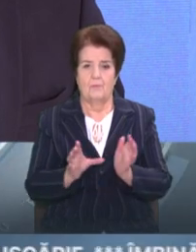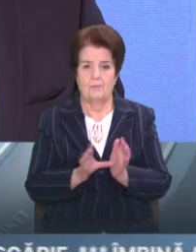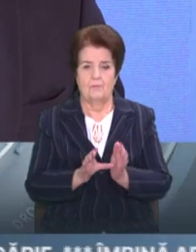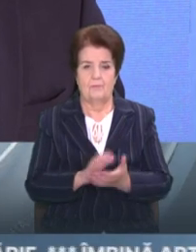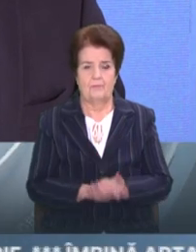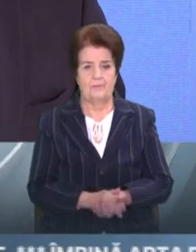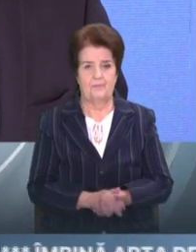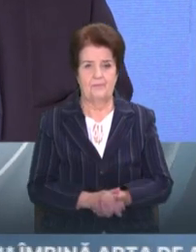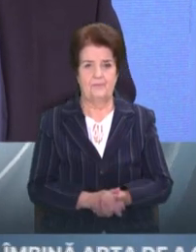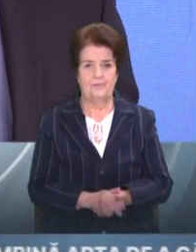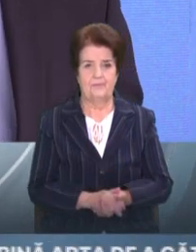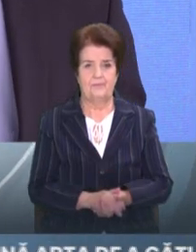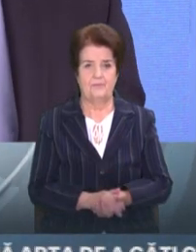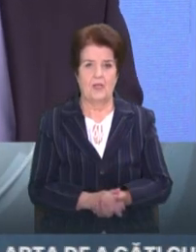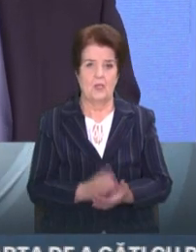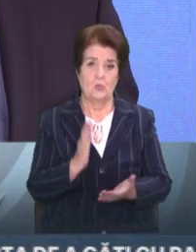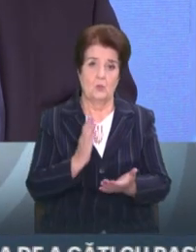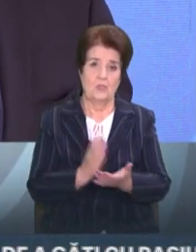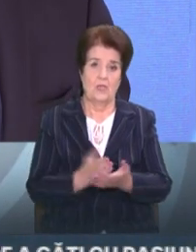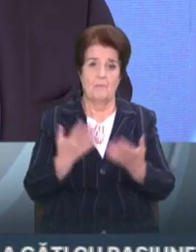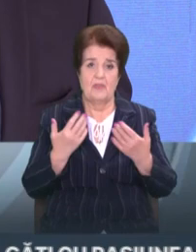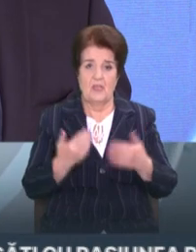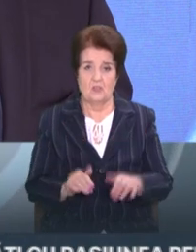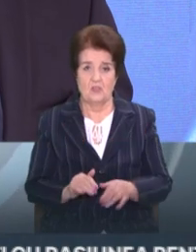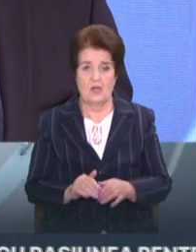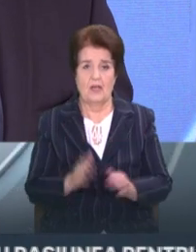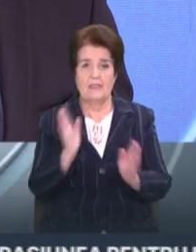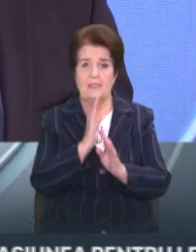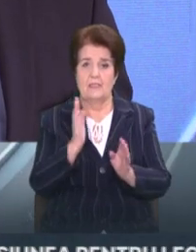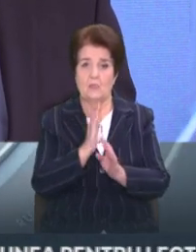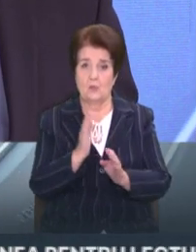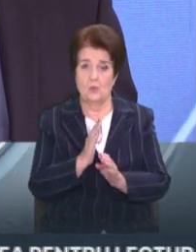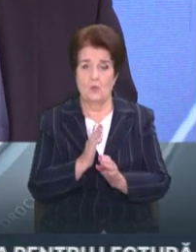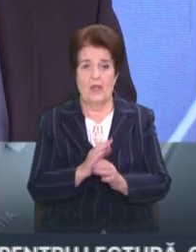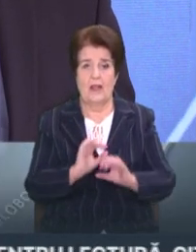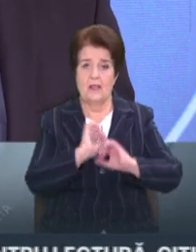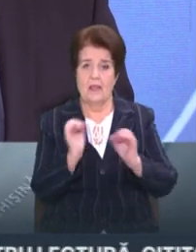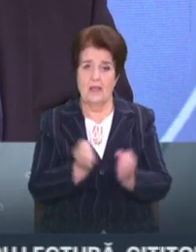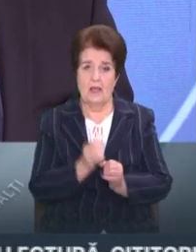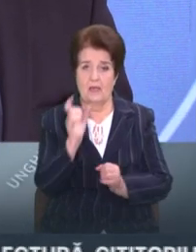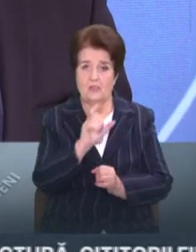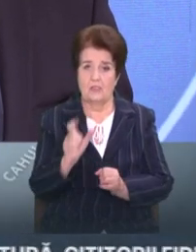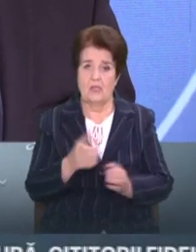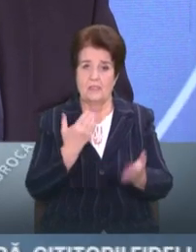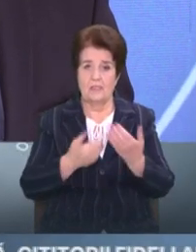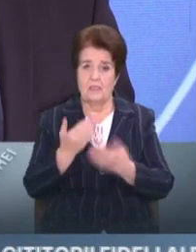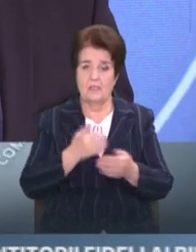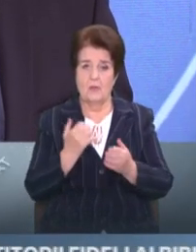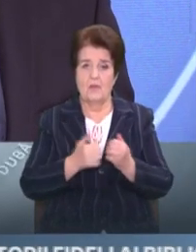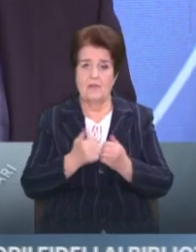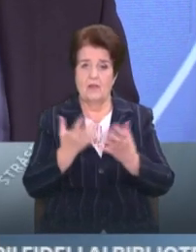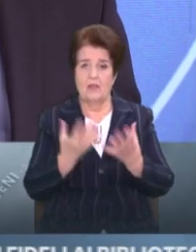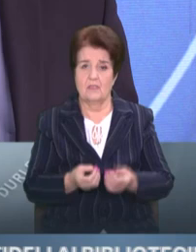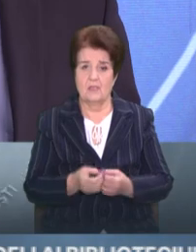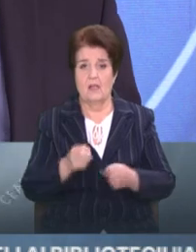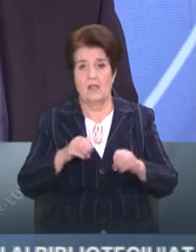finali. Suntem deja în pragul sezonului de iarnă acestui an, iar cetățeanul se întreabă aproape zilnic dacă va